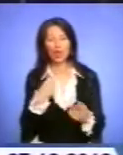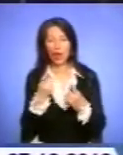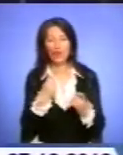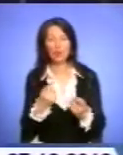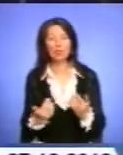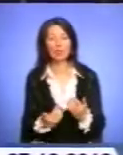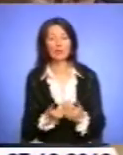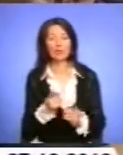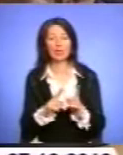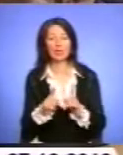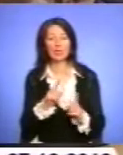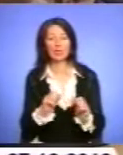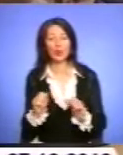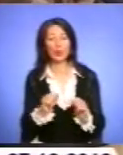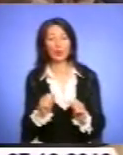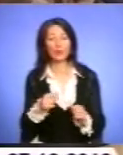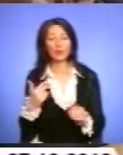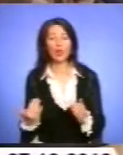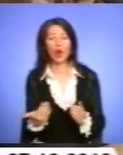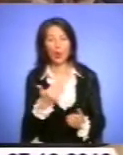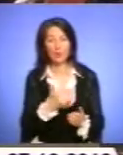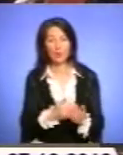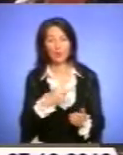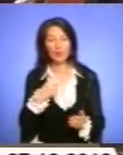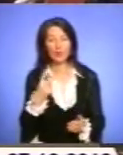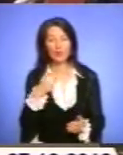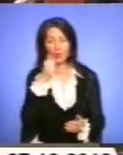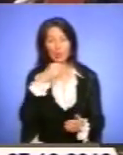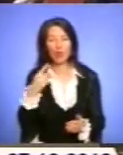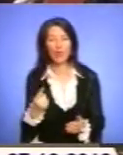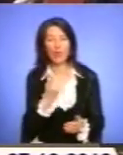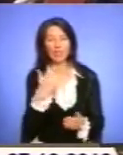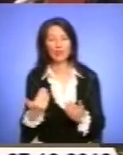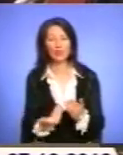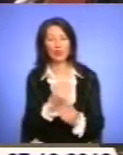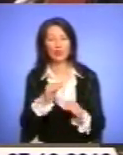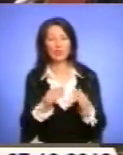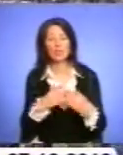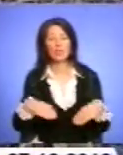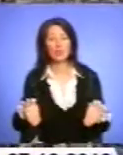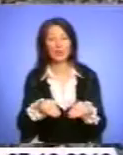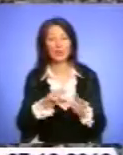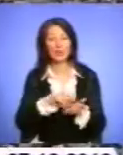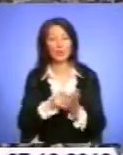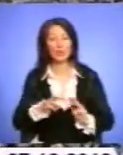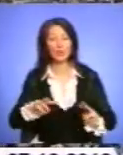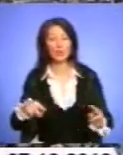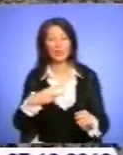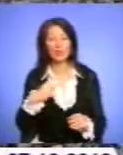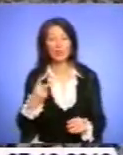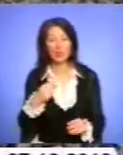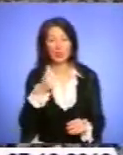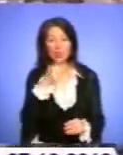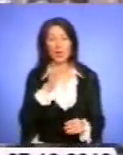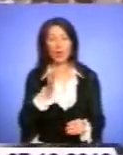журналісти. Востаннє в 2012-му та вперше в новому складі зібрався Кабінет міністрів. 2012-й був багатим